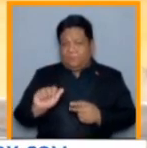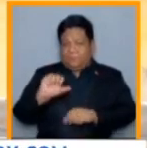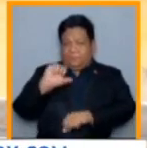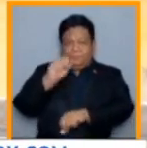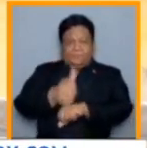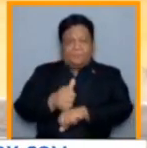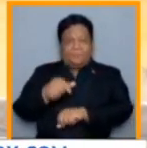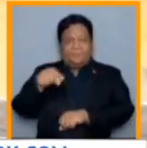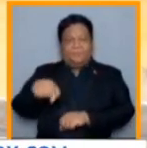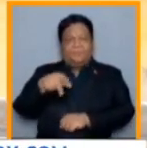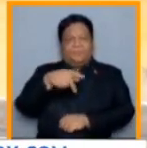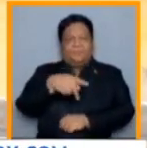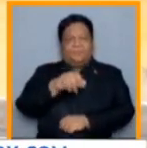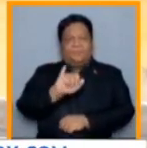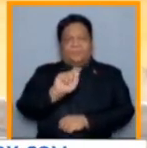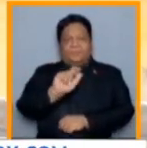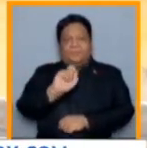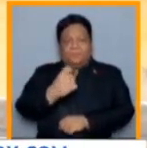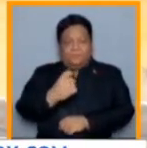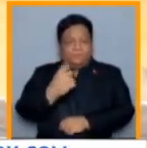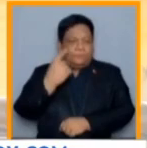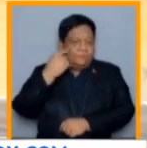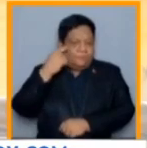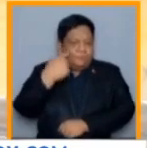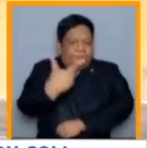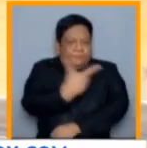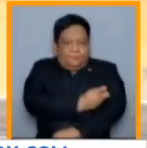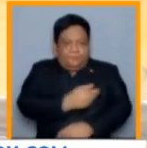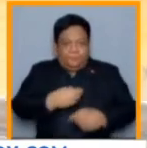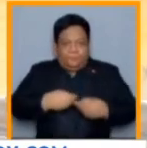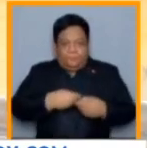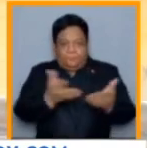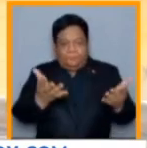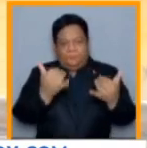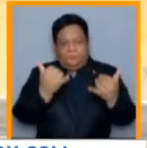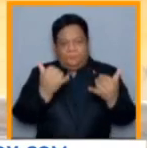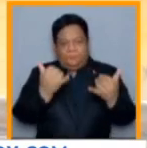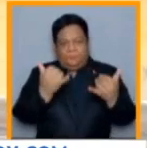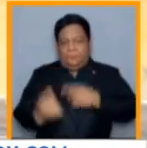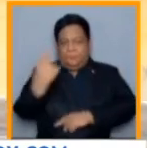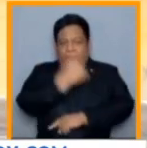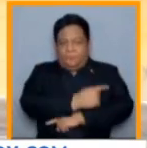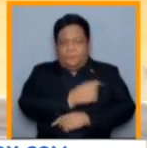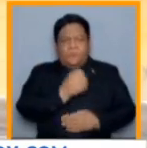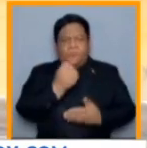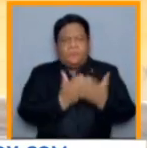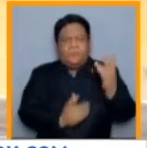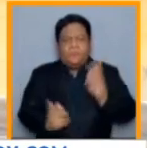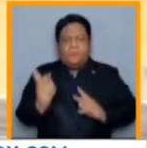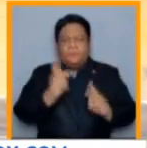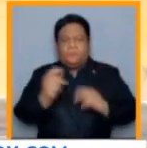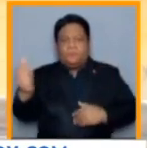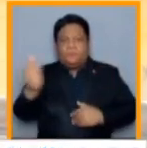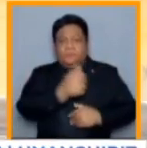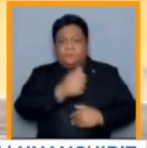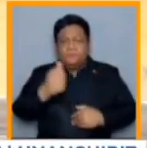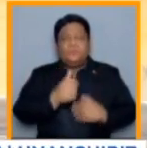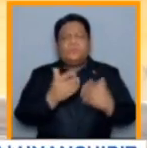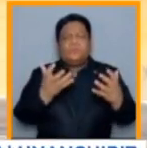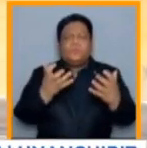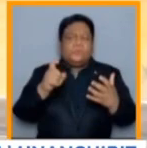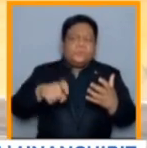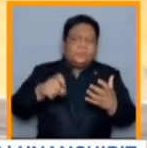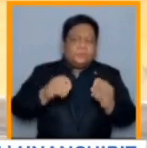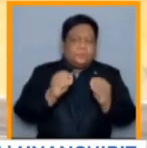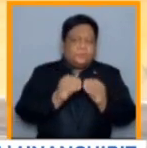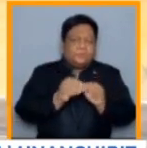PITX ngayong araw. Ang ilang pasahero gusto ma-extend dito lalo na't nagbigay ng palugit ang pamahalaan sa mga hindi fully vaccinated